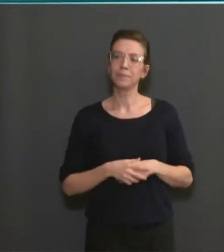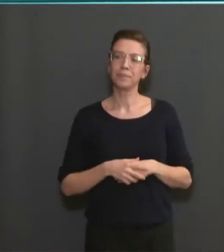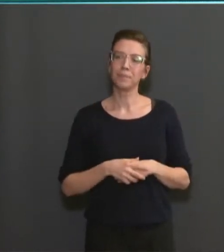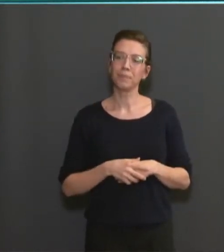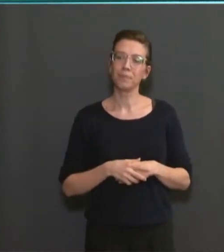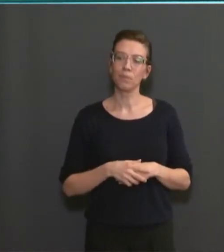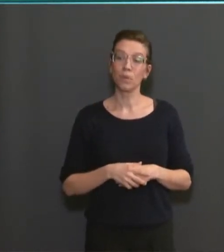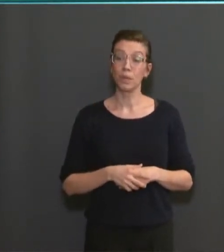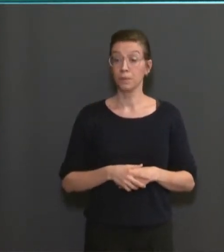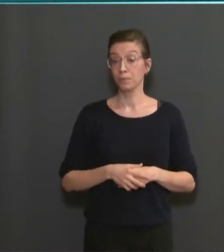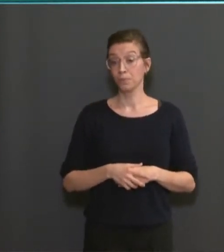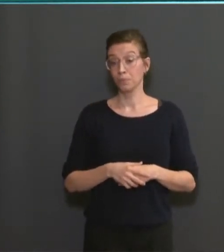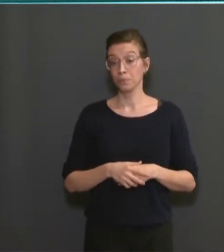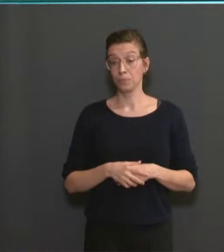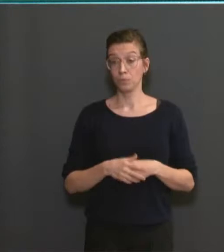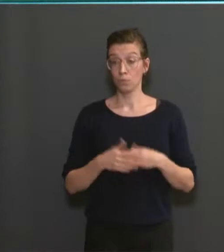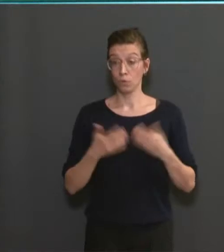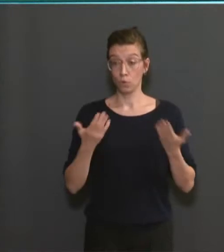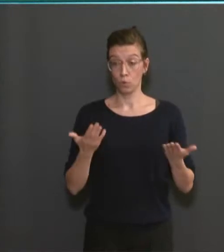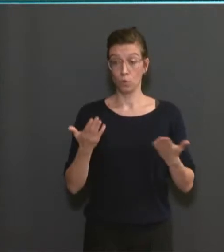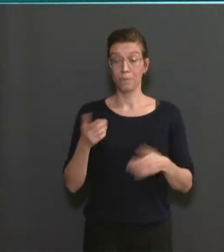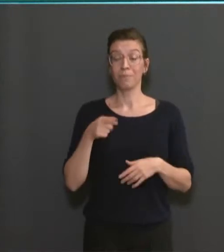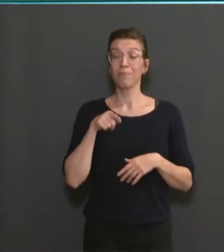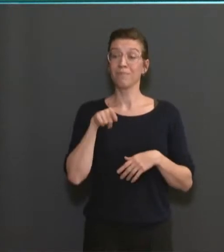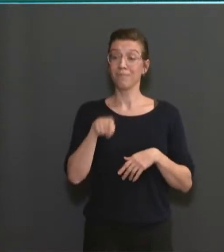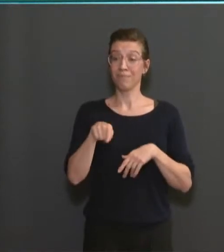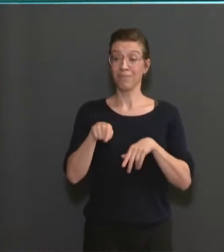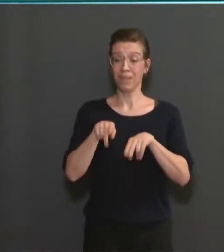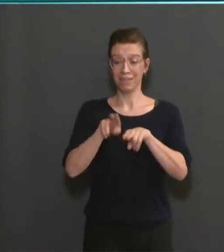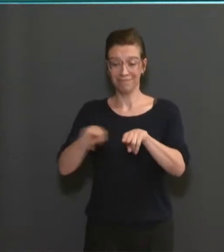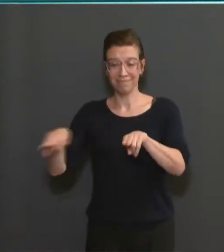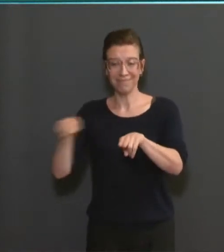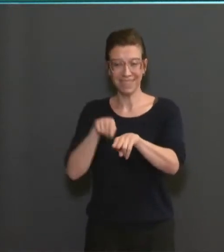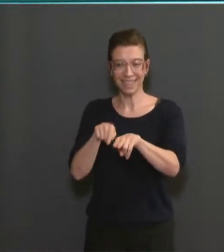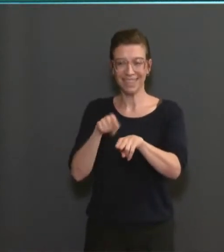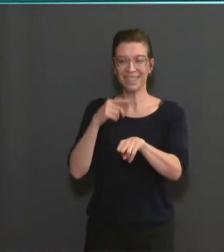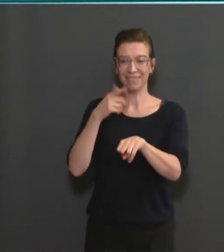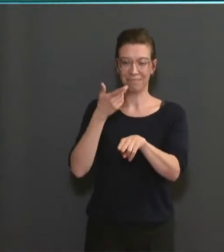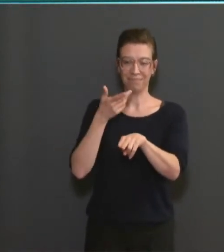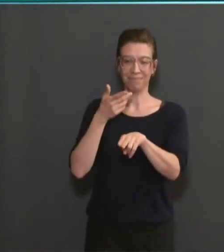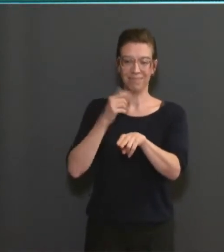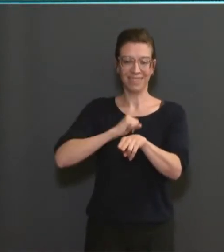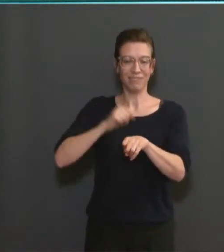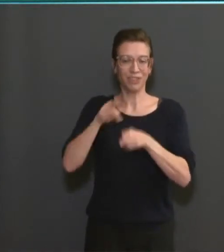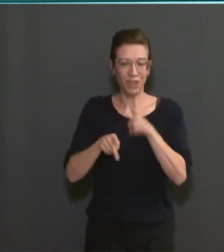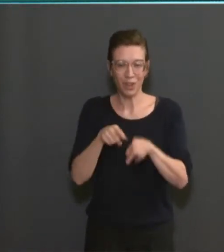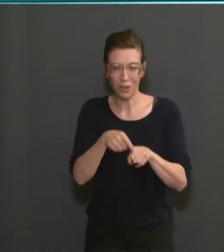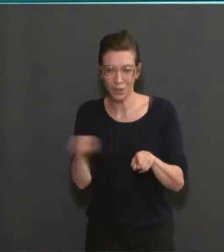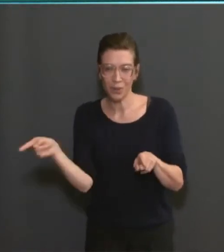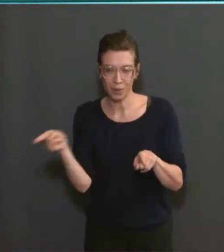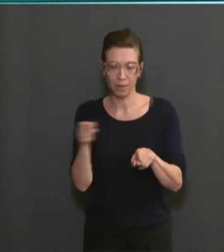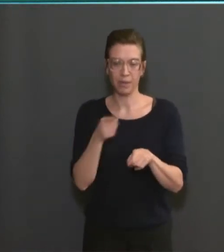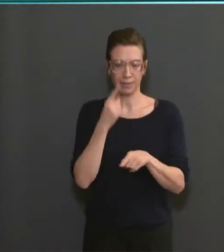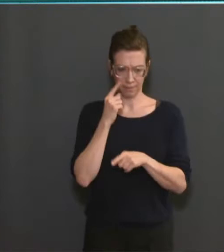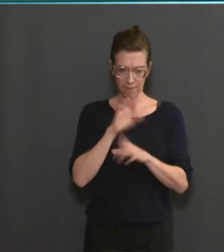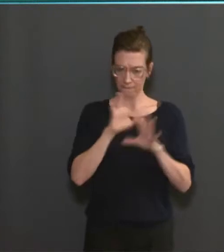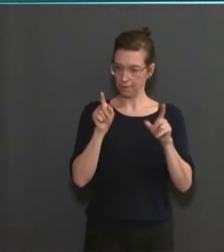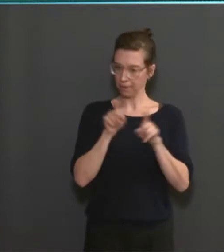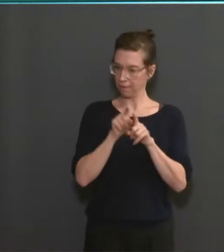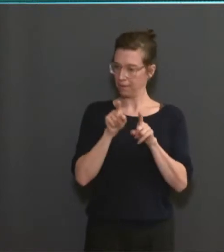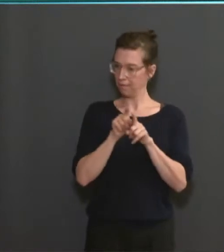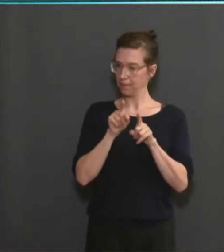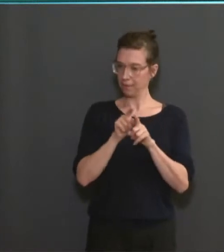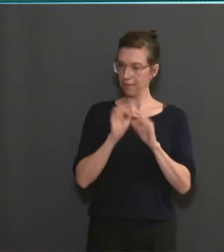De typische patiënt op intensieve zorgen is een man van in de 60. De patiënten